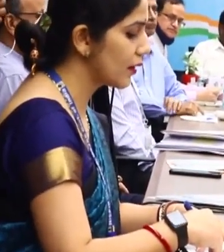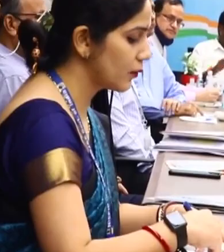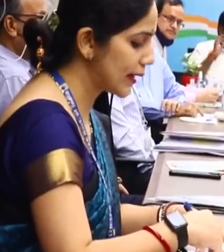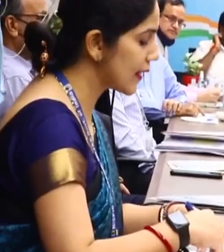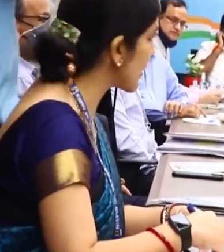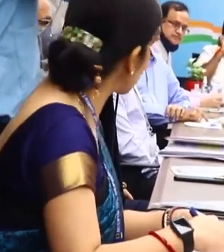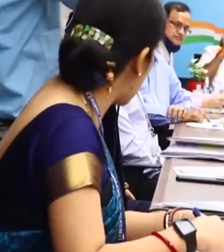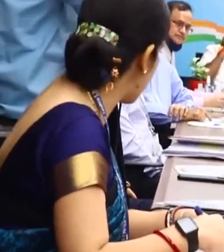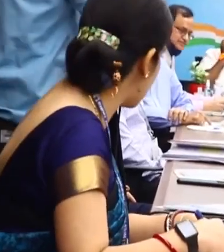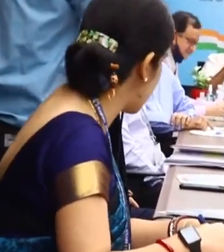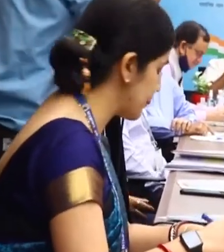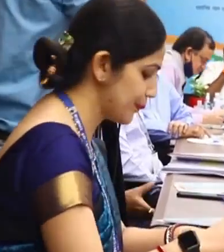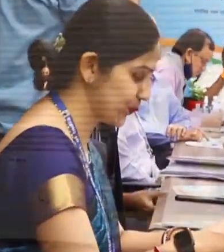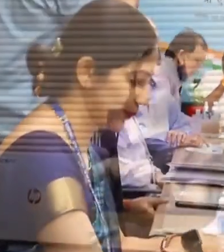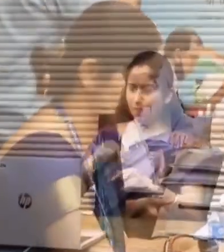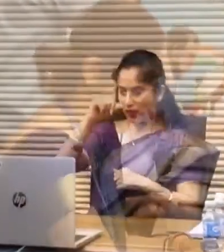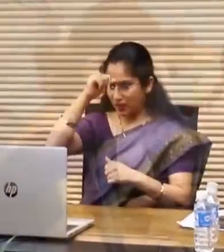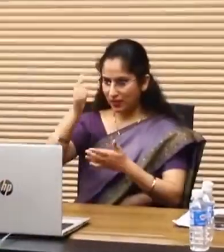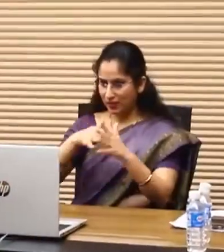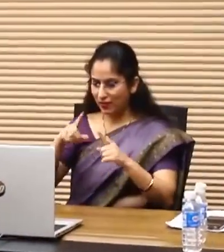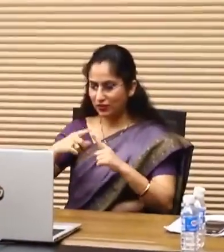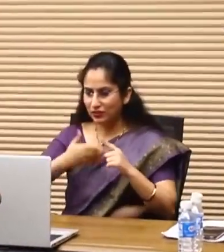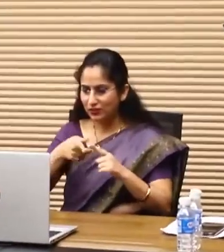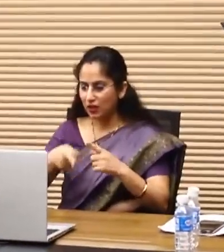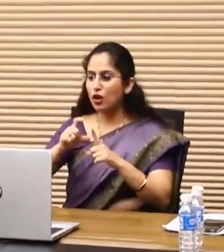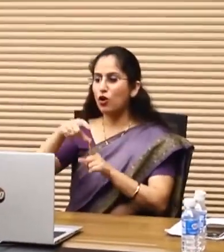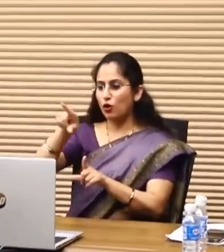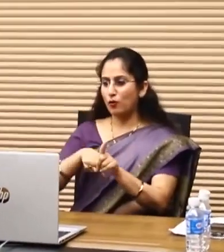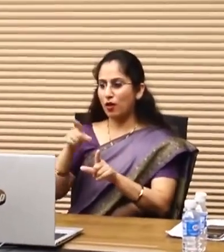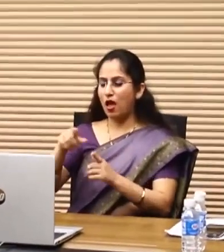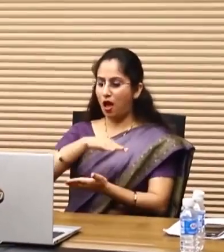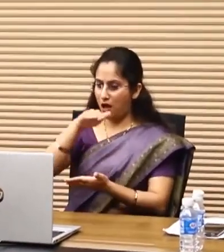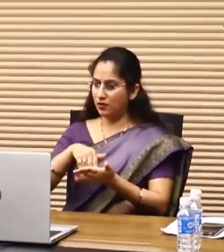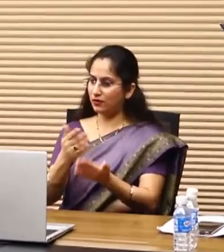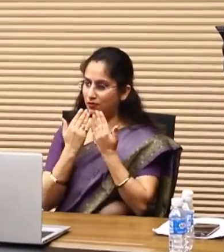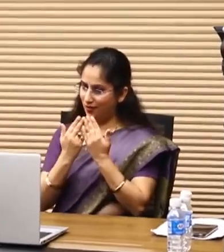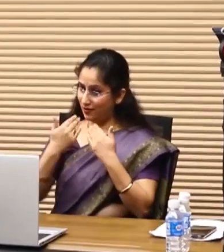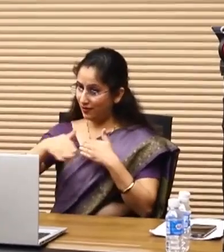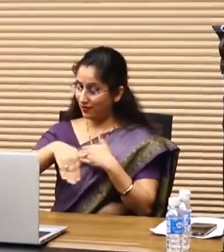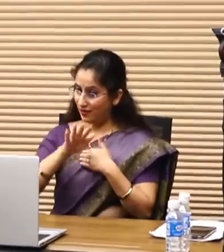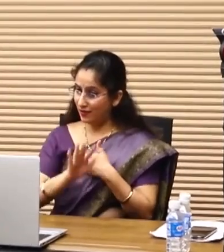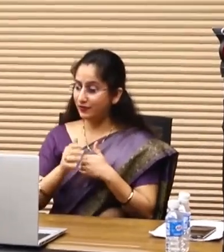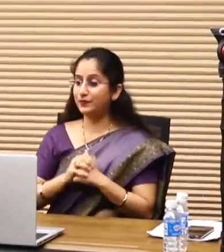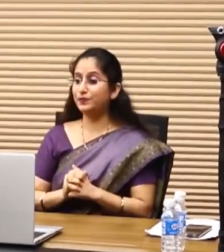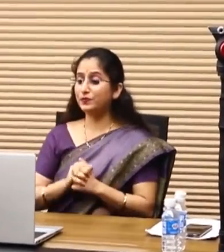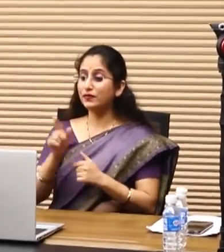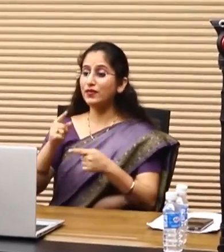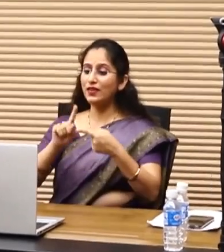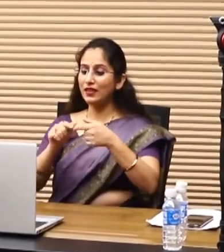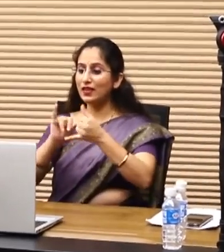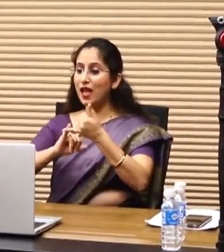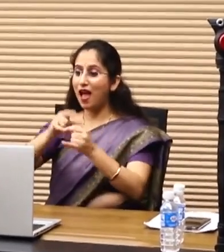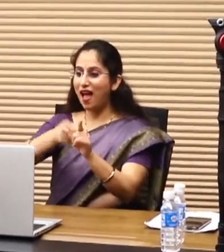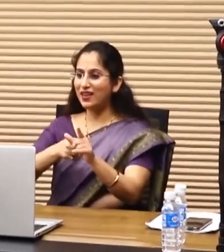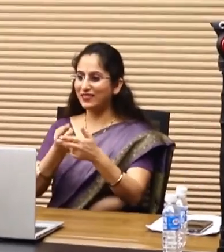वे वार्तालाप प्रारंभ करें। DTISL ये ISLRTC के छात्र हैं और इन्होंने निबंध